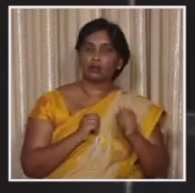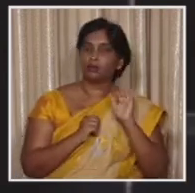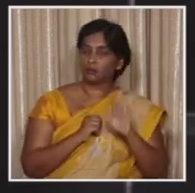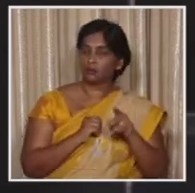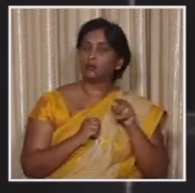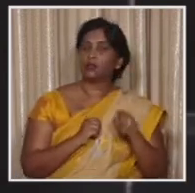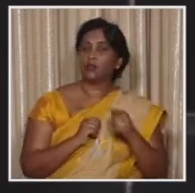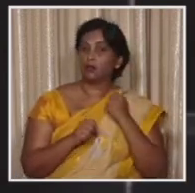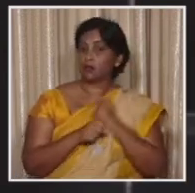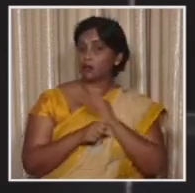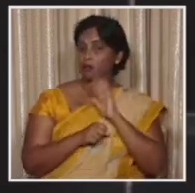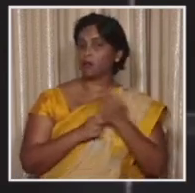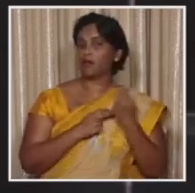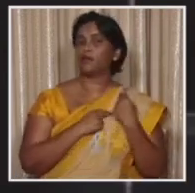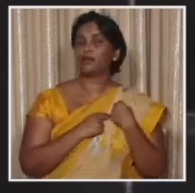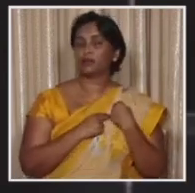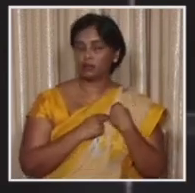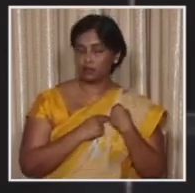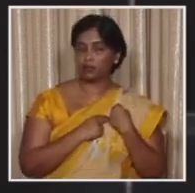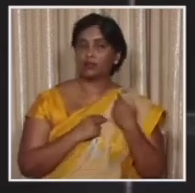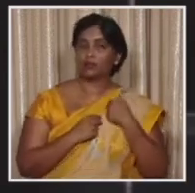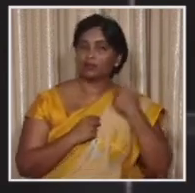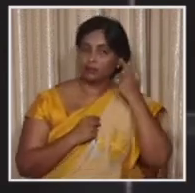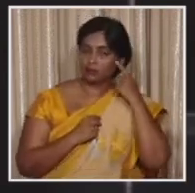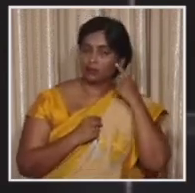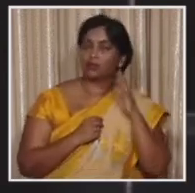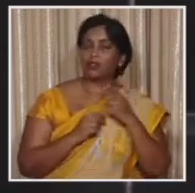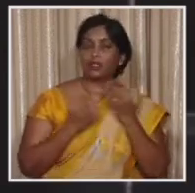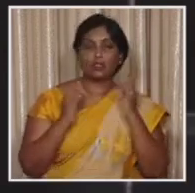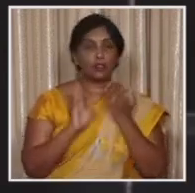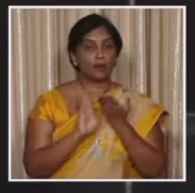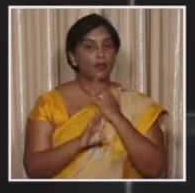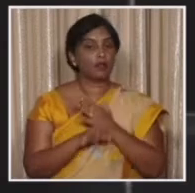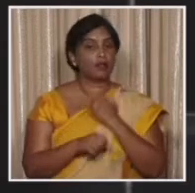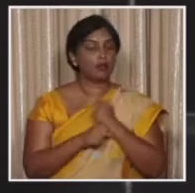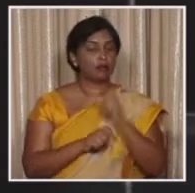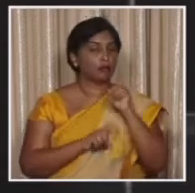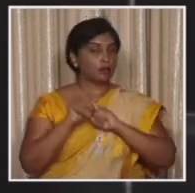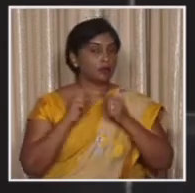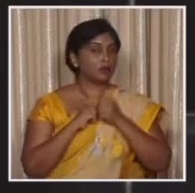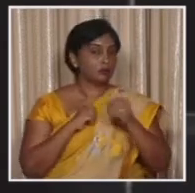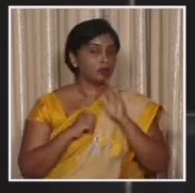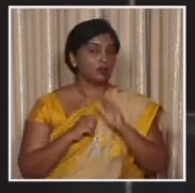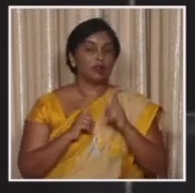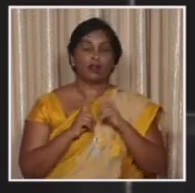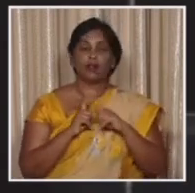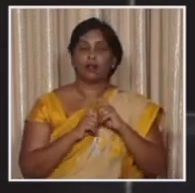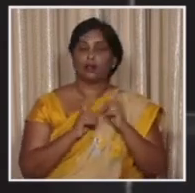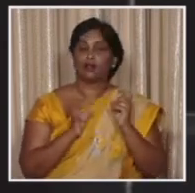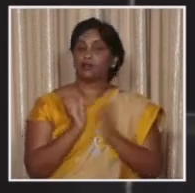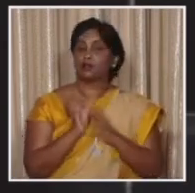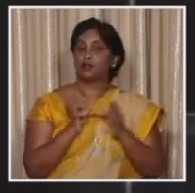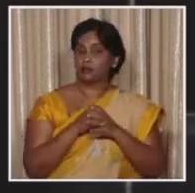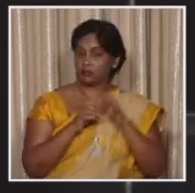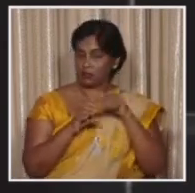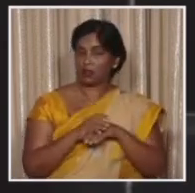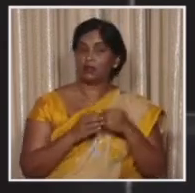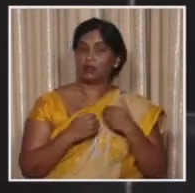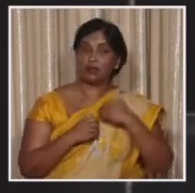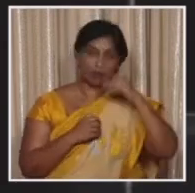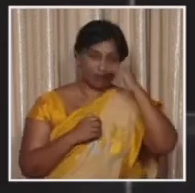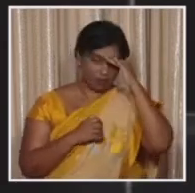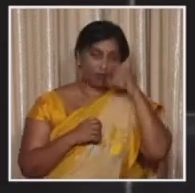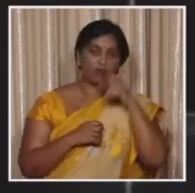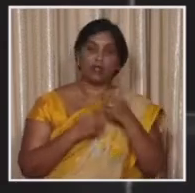සැලසීම බලධාරීන්ගේ වගකීමක් වෙනවා. මට මතක් වෙනවා නිදහසට පෙර රාජ්‍ය මන්ත්‍රී සභා අවධියේදී අධ්‍යාපන කාරක සභාවේ සිටි අපේ